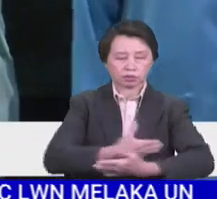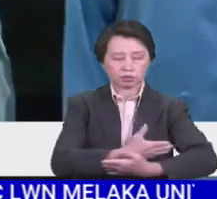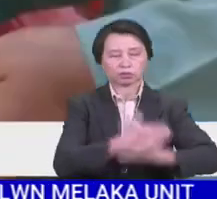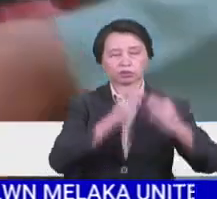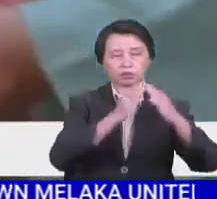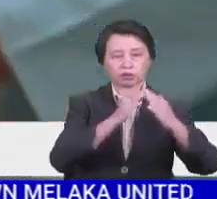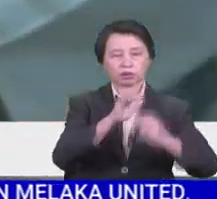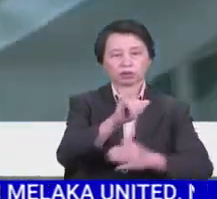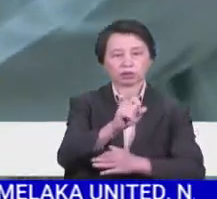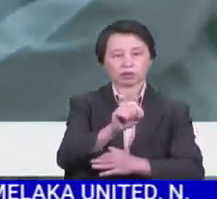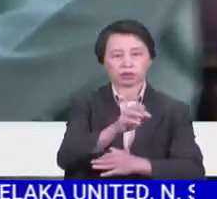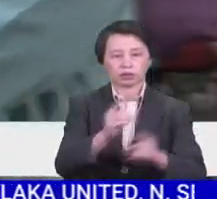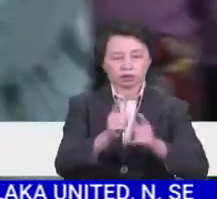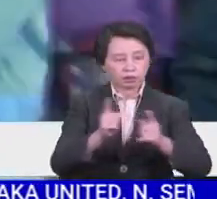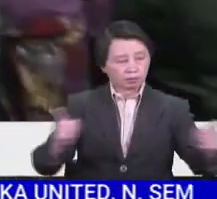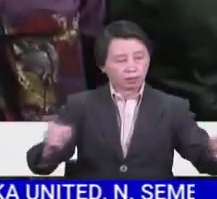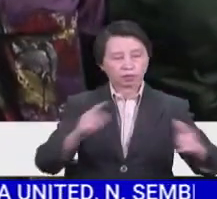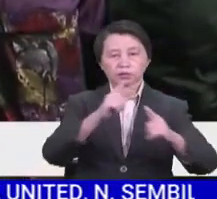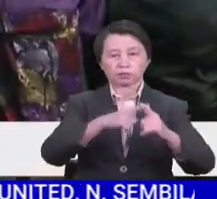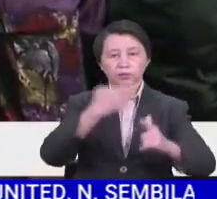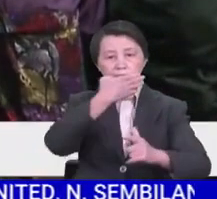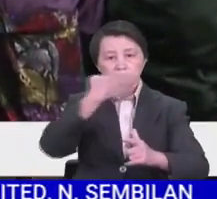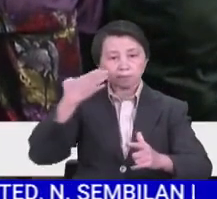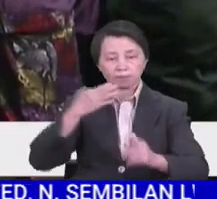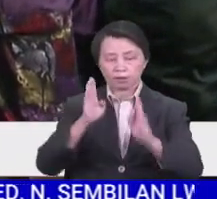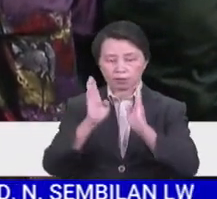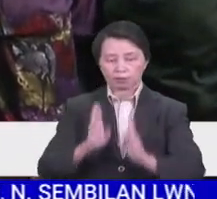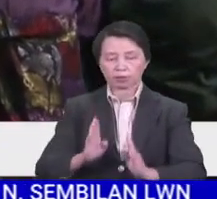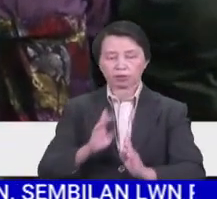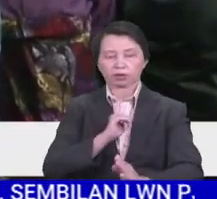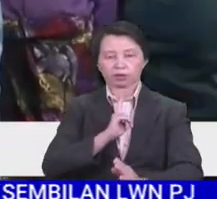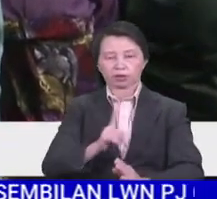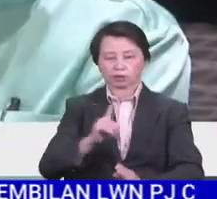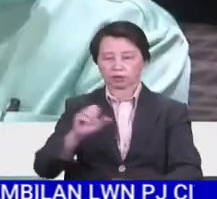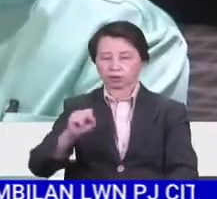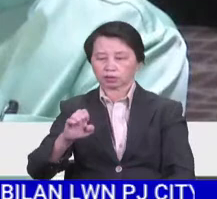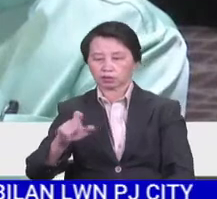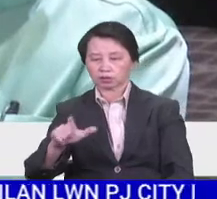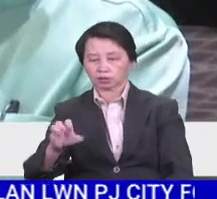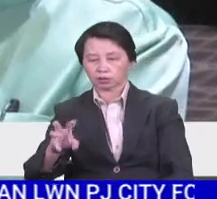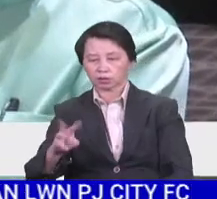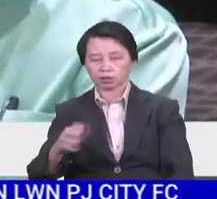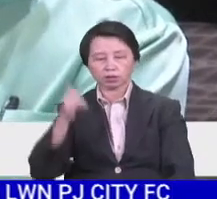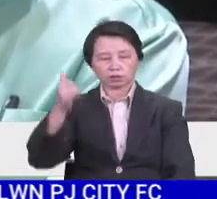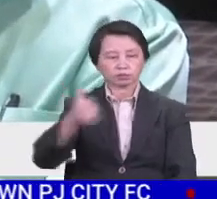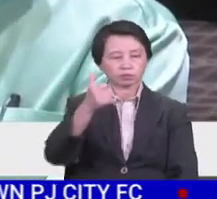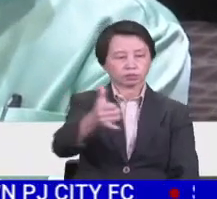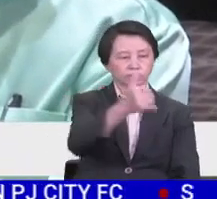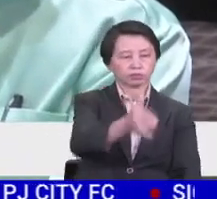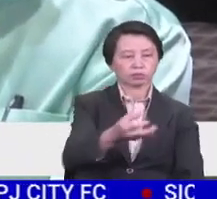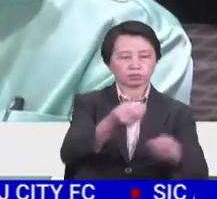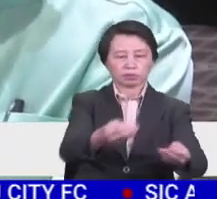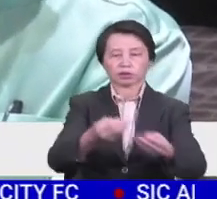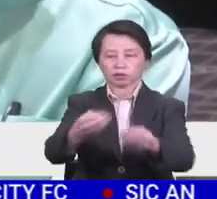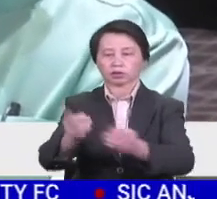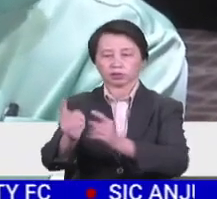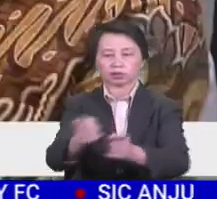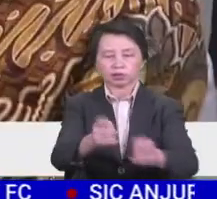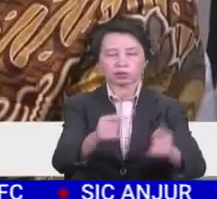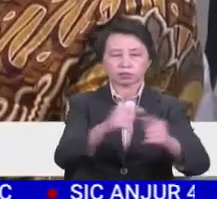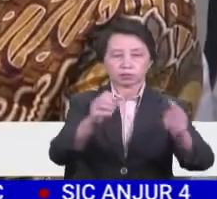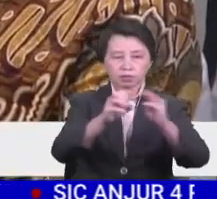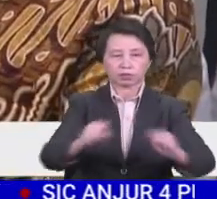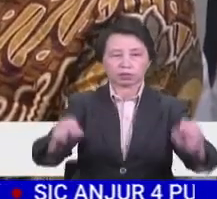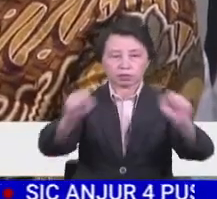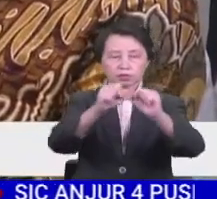yatim sepanjang Ramadan tahun ini badan Islam kumpulan setko aktif menjalankan program jelajah Ramadan menghulur sumbangan kepada Surau